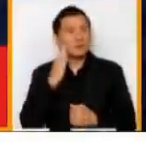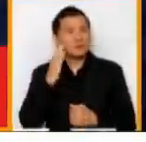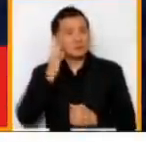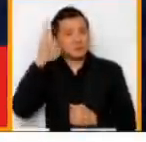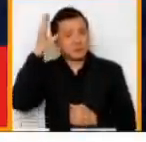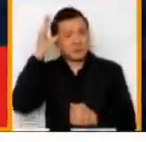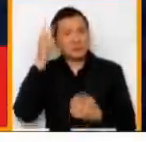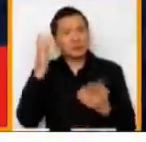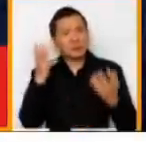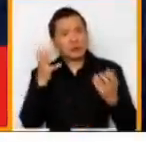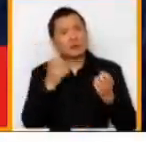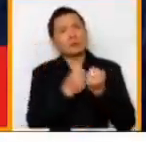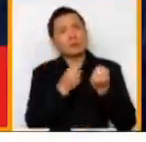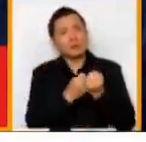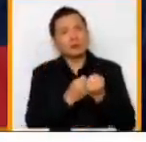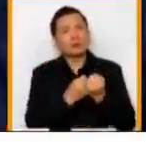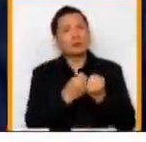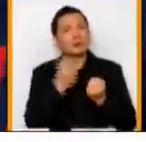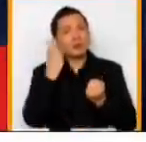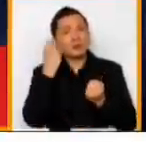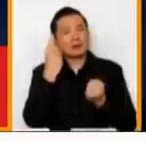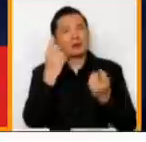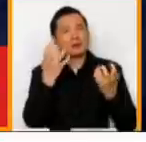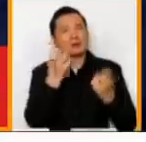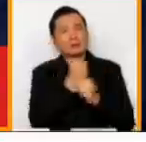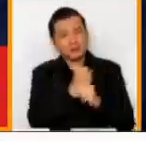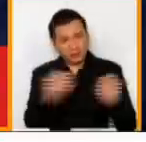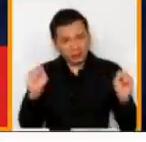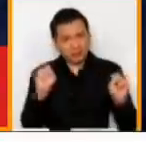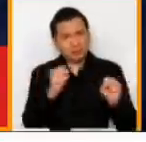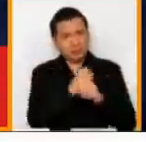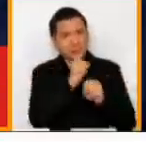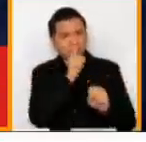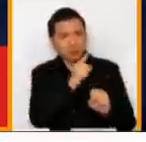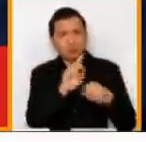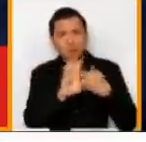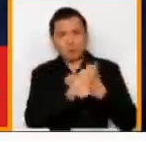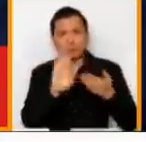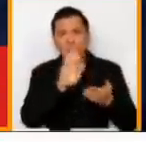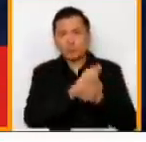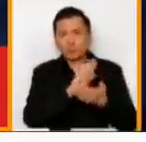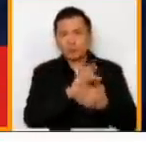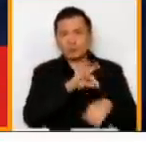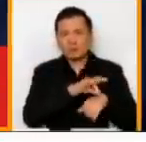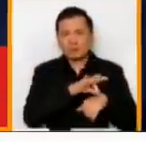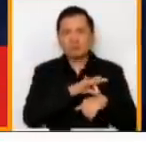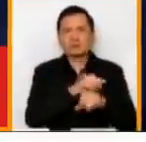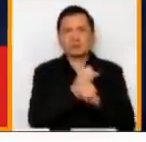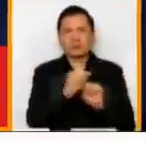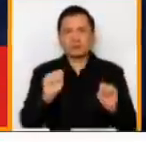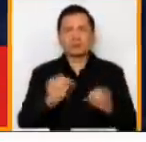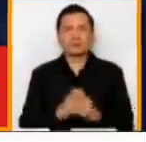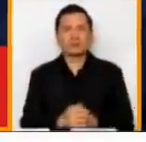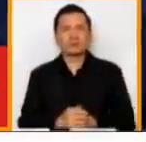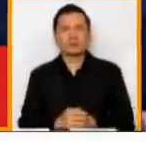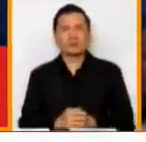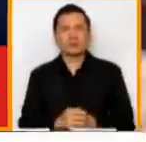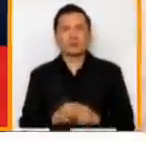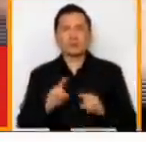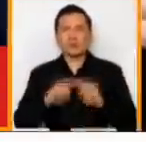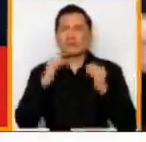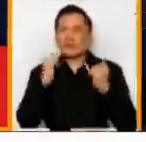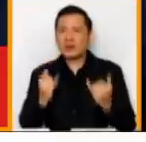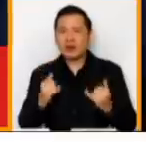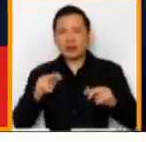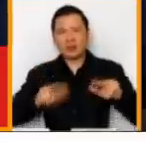safe talaga sila once na bumalik na sa school. Pero syempre, sa ngayon, medyo ayoko